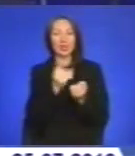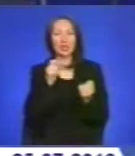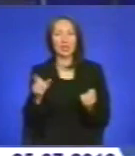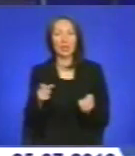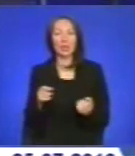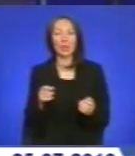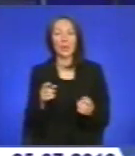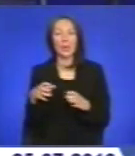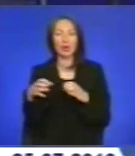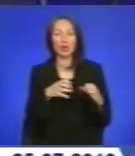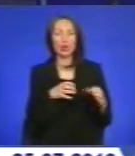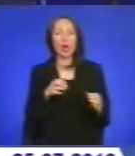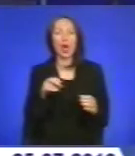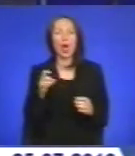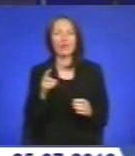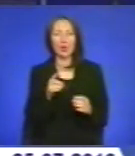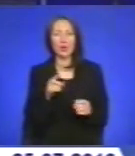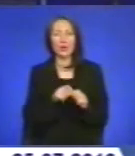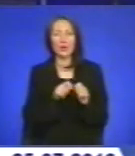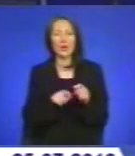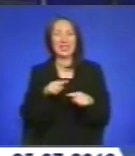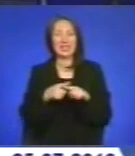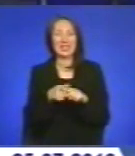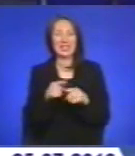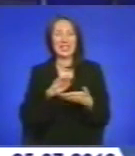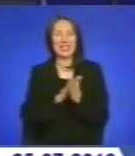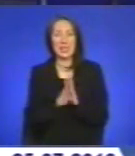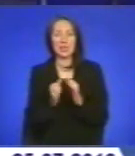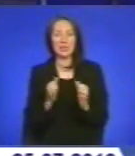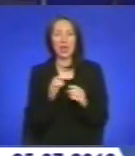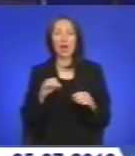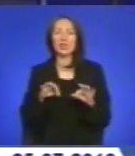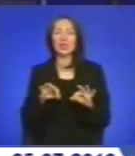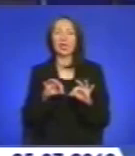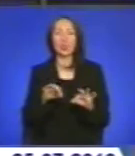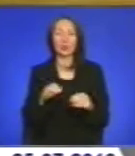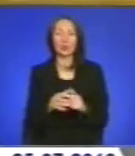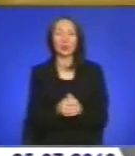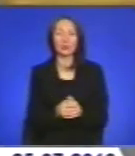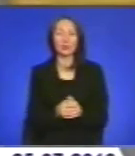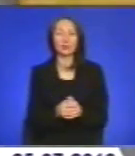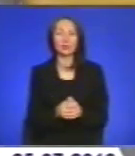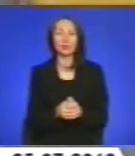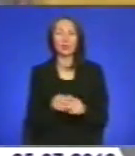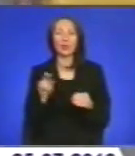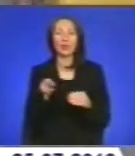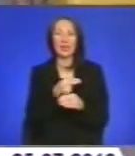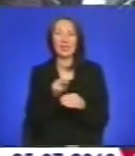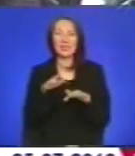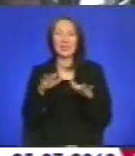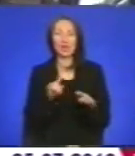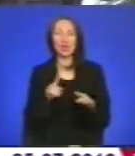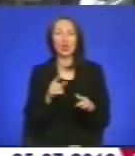автобусів. Перевіряють технічний стан і зберігання транспорту. Подробиці у сюжеті. Профілактичні заходи